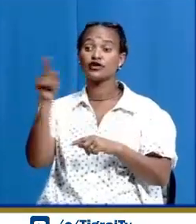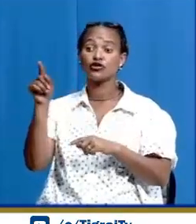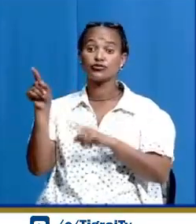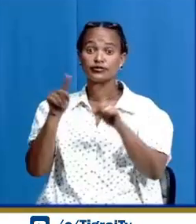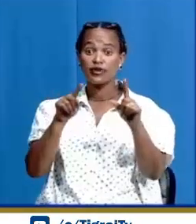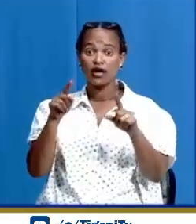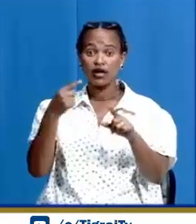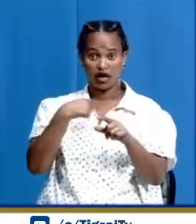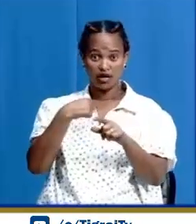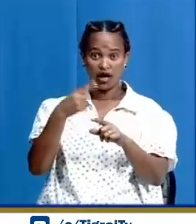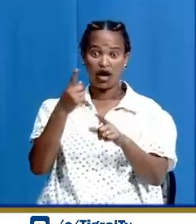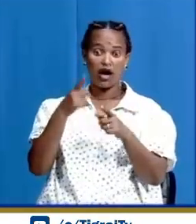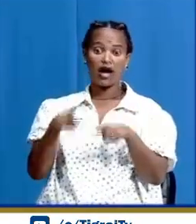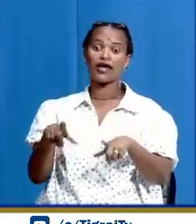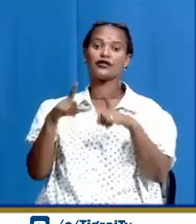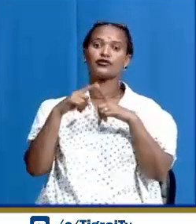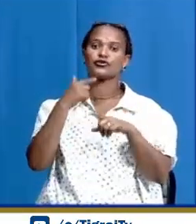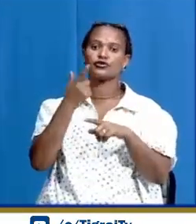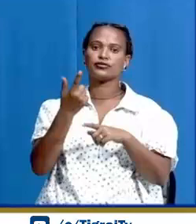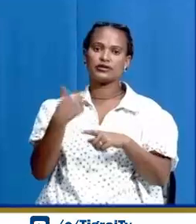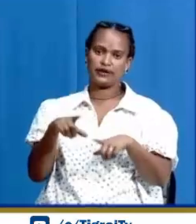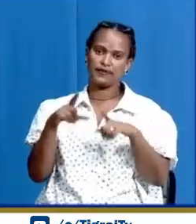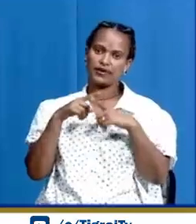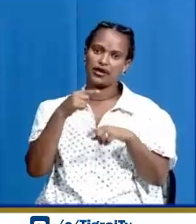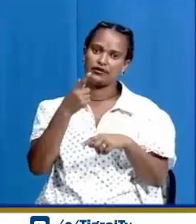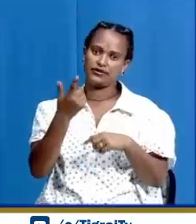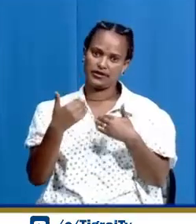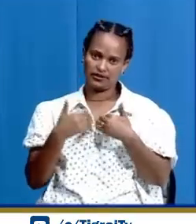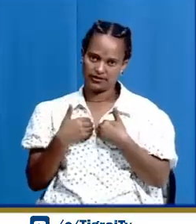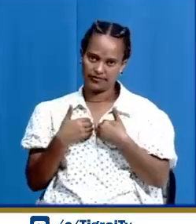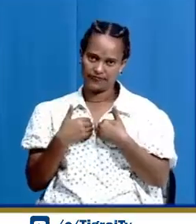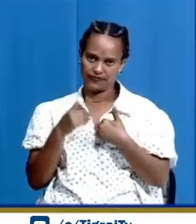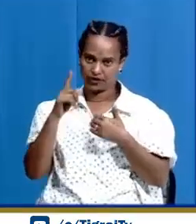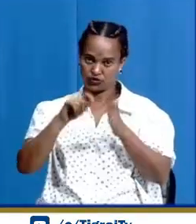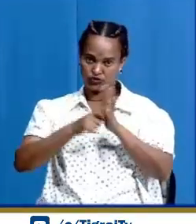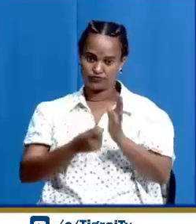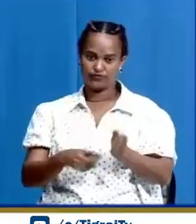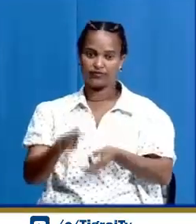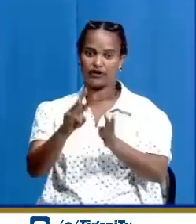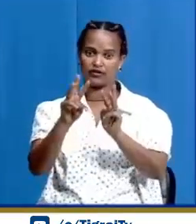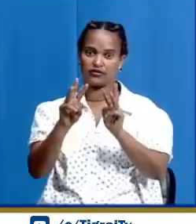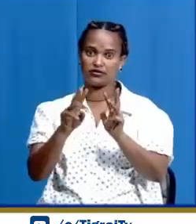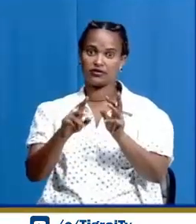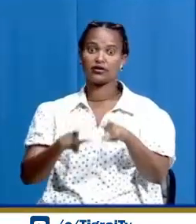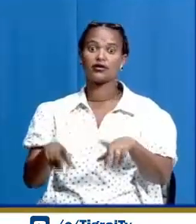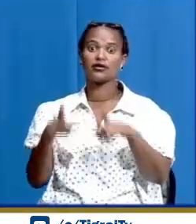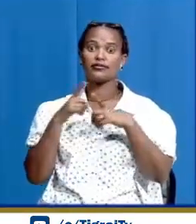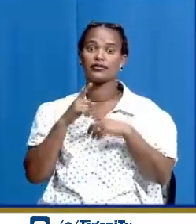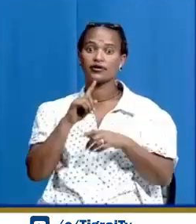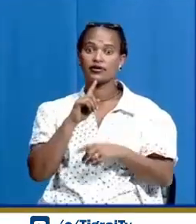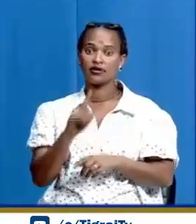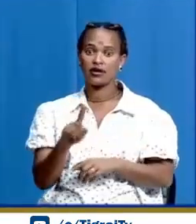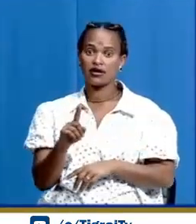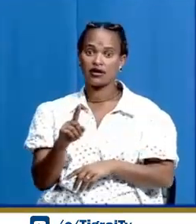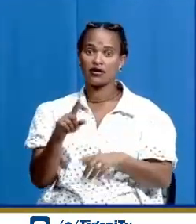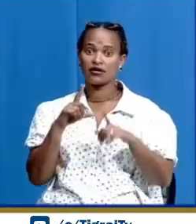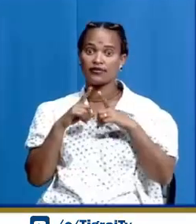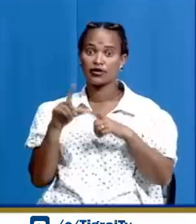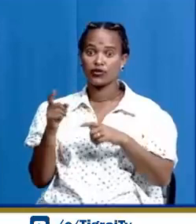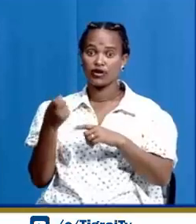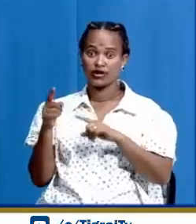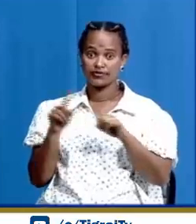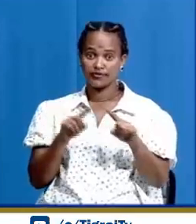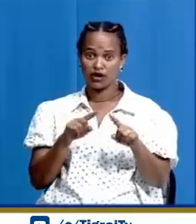ጉም ነይትነብሩን ንብል ኣለው ንሕና ክንነብርና ኢና ክንብል ዘለና እዩ ሓንቲ ቁልፍ መንገዲ ማለት እዩ ክንነብር ኢና ክንነብርተ ኮይና